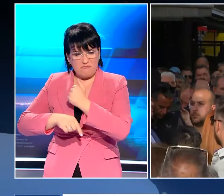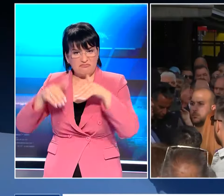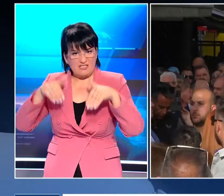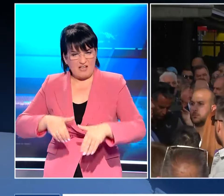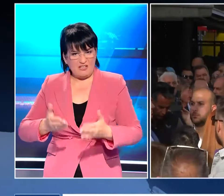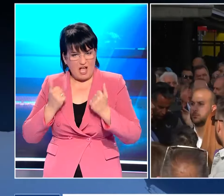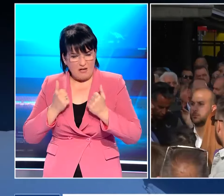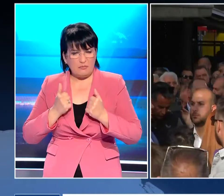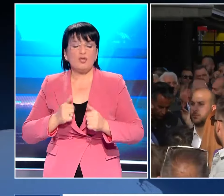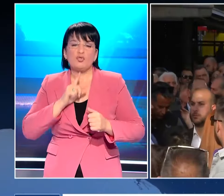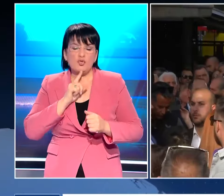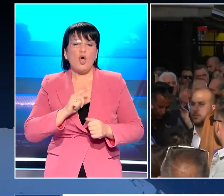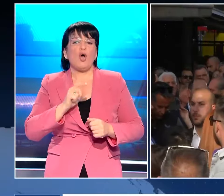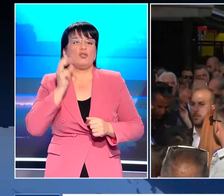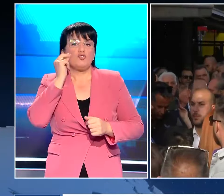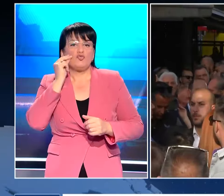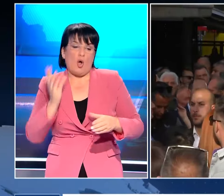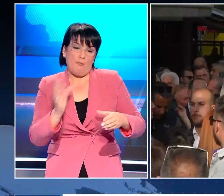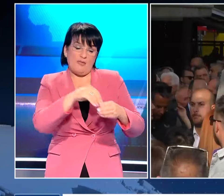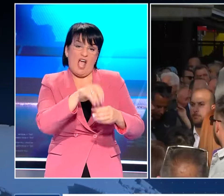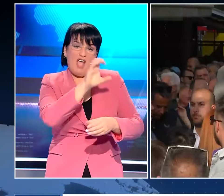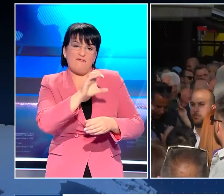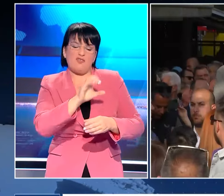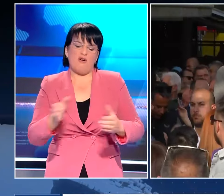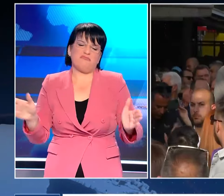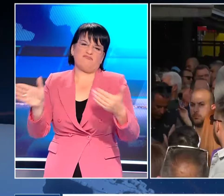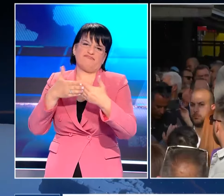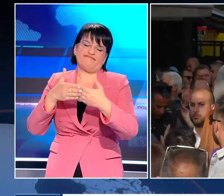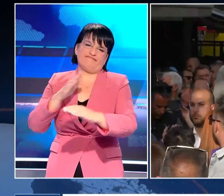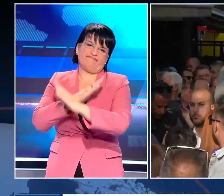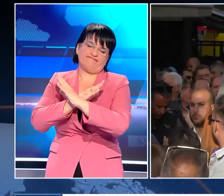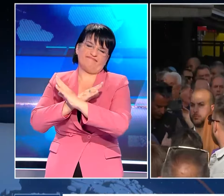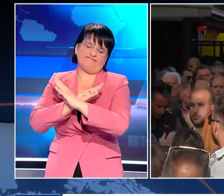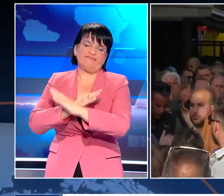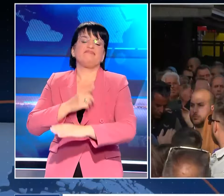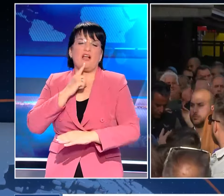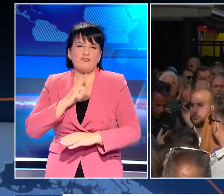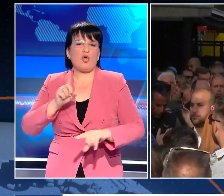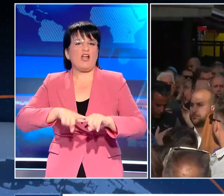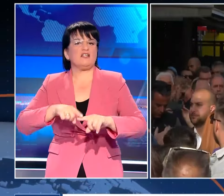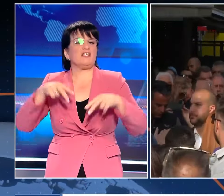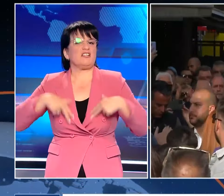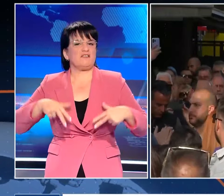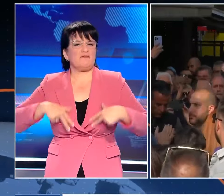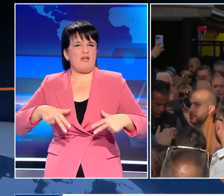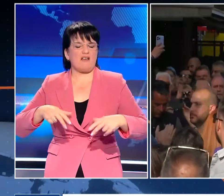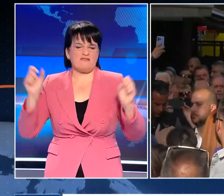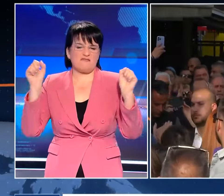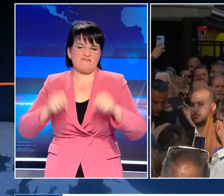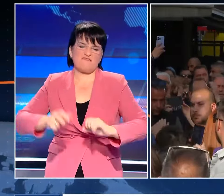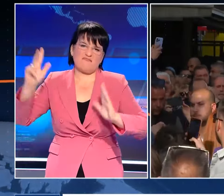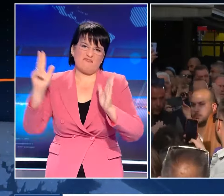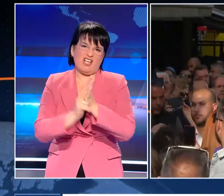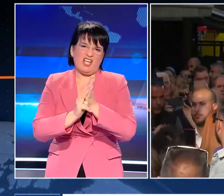τόσο ο δρόμος των Σκοπίων προς την Ευρώπη θα παραμείνει κλειστός και τόσο η ελληνική κυβέρνηση δεν πρόκειται να